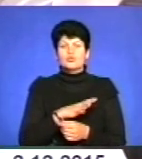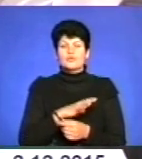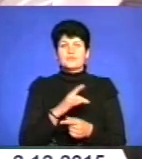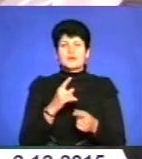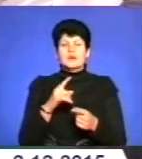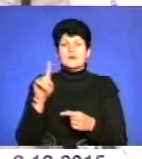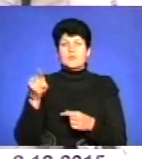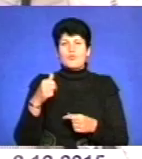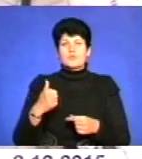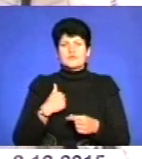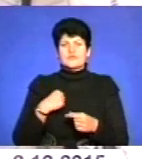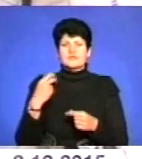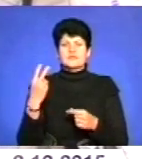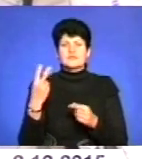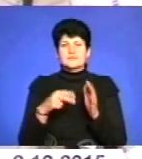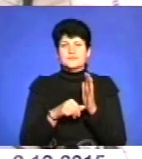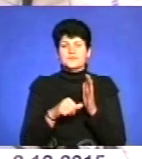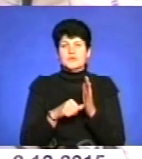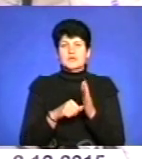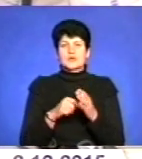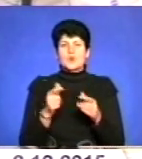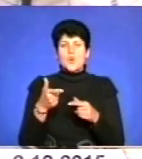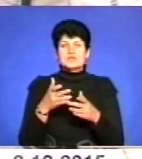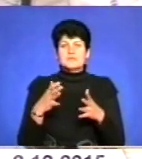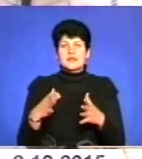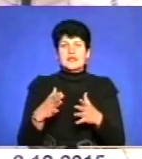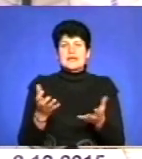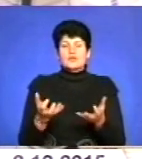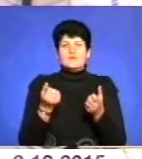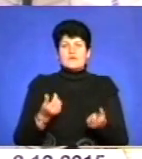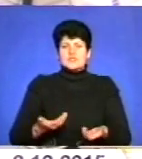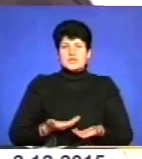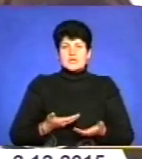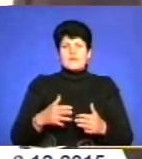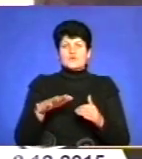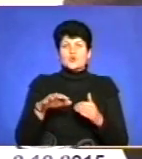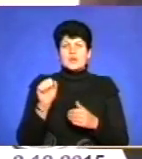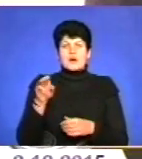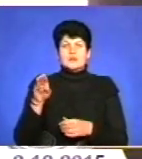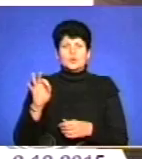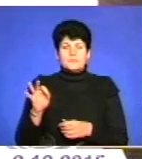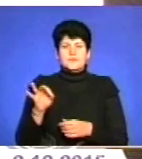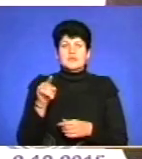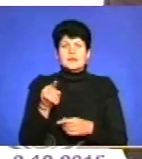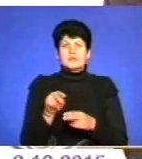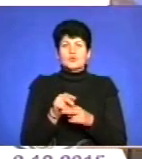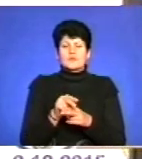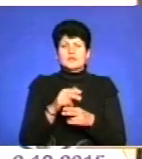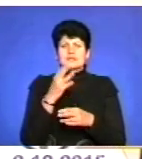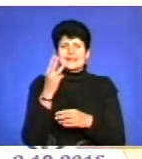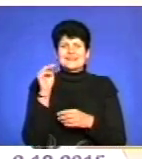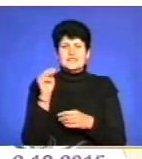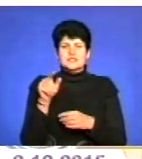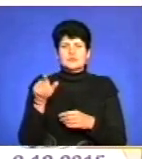66-й військовий мобільний госпіталь, де більше року рятував життя і здоров'я військових в зоні АТО. Ним проліковано більше 3 тисяч поранених